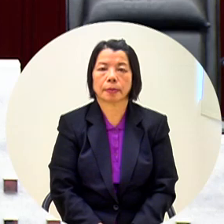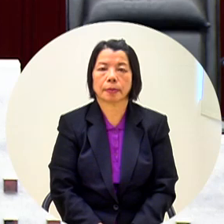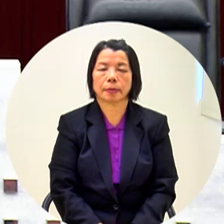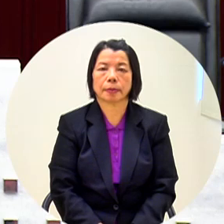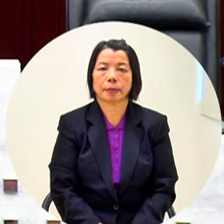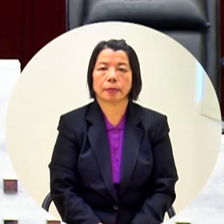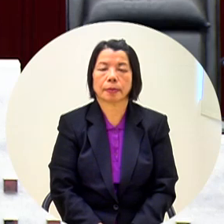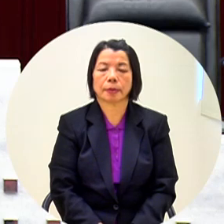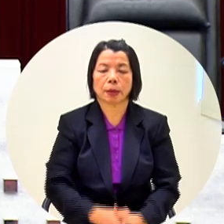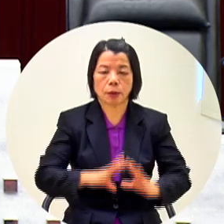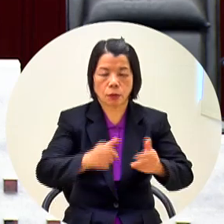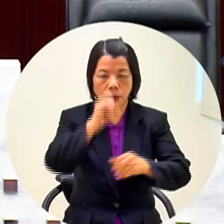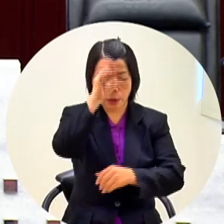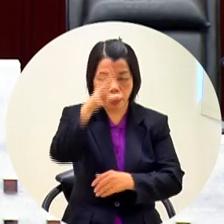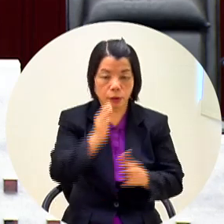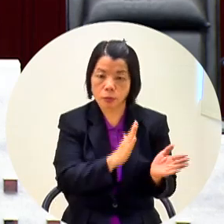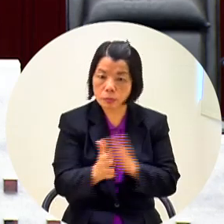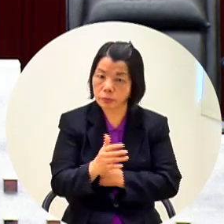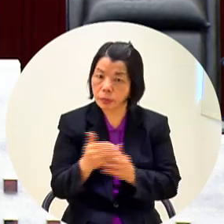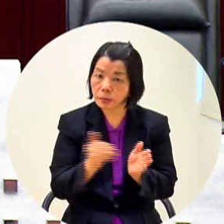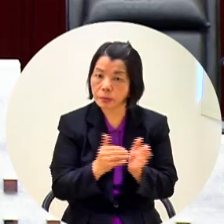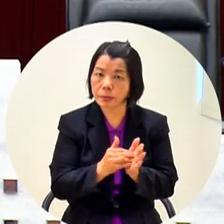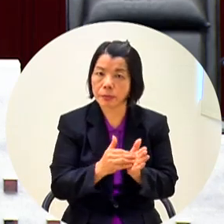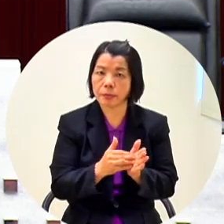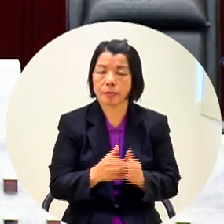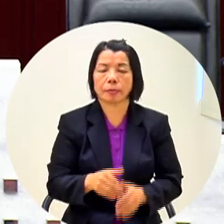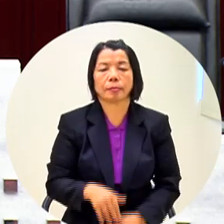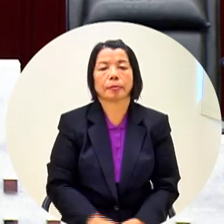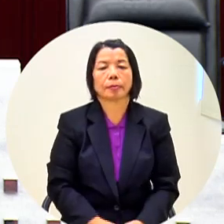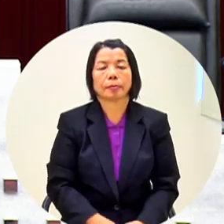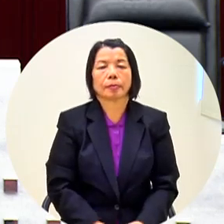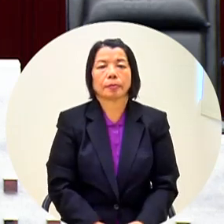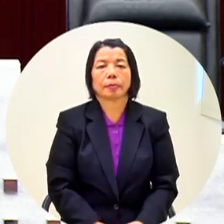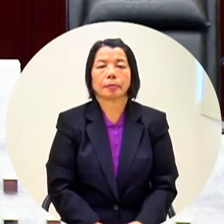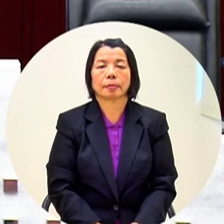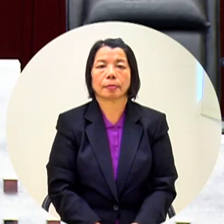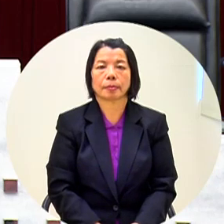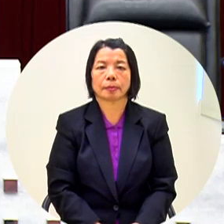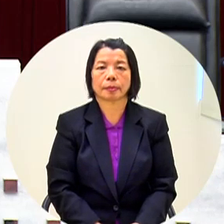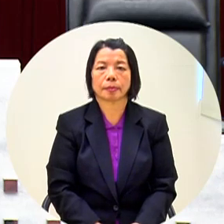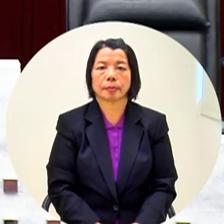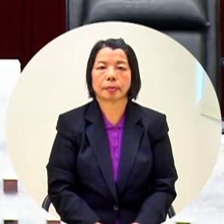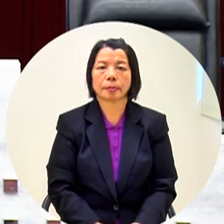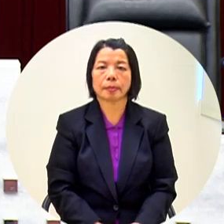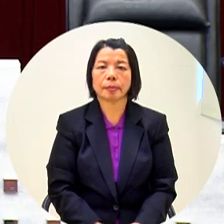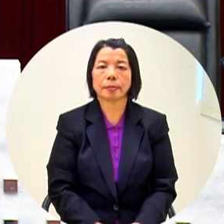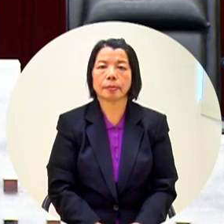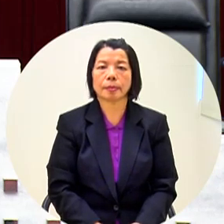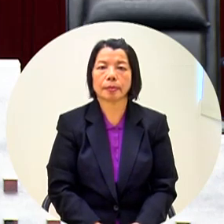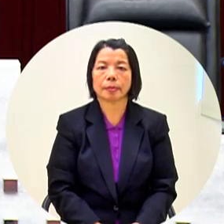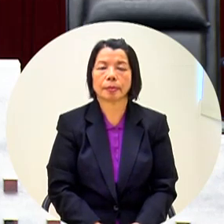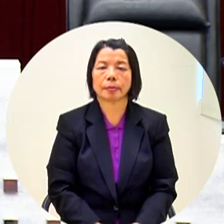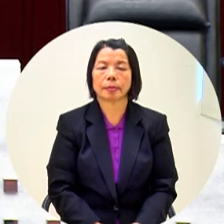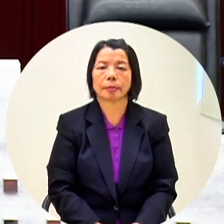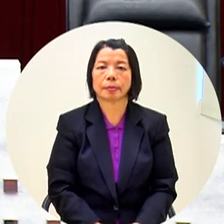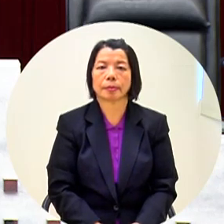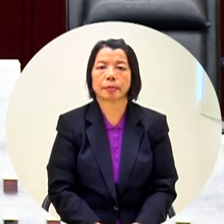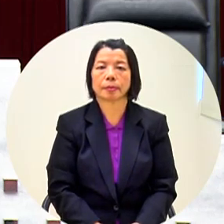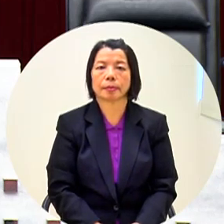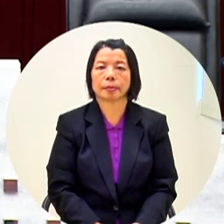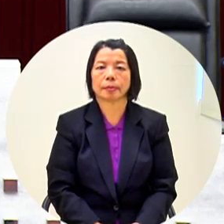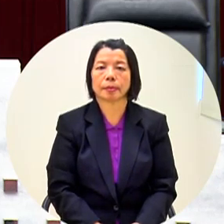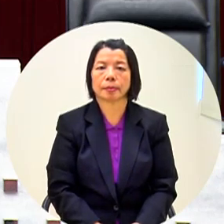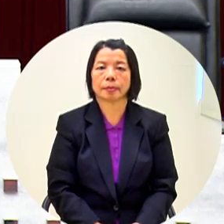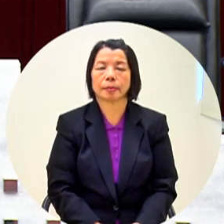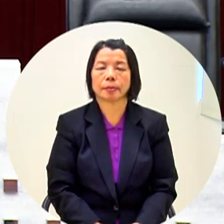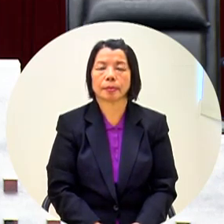请问国民党团准备好了吗？ 还没，等一下啊。 好了吗？好了，计时